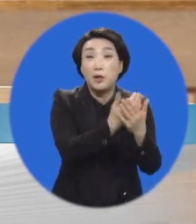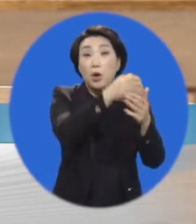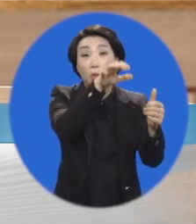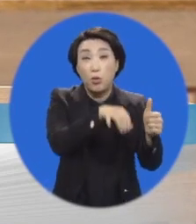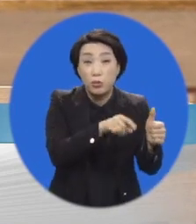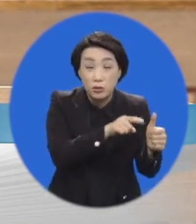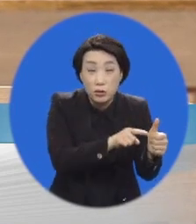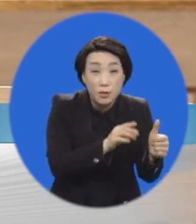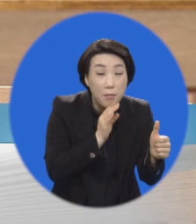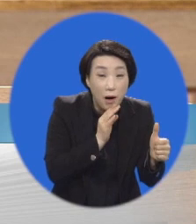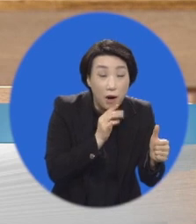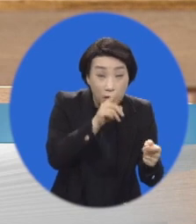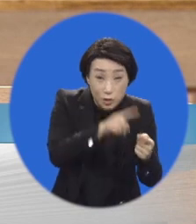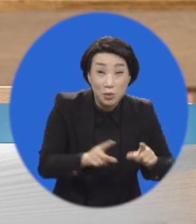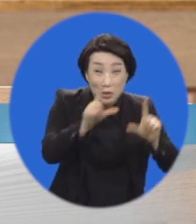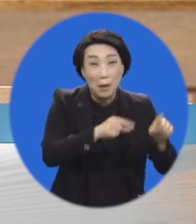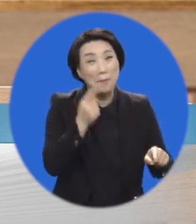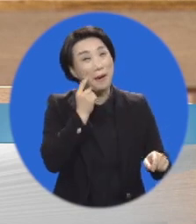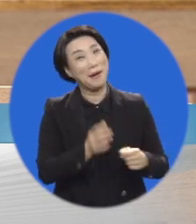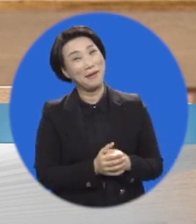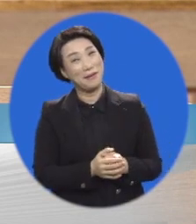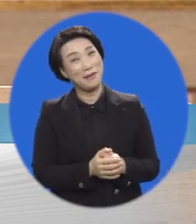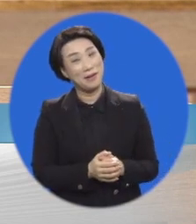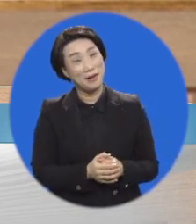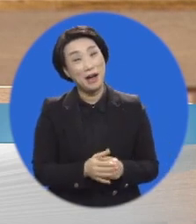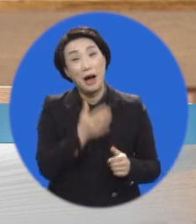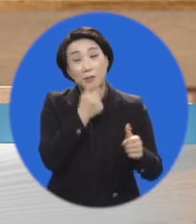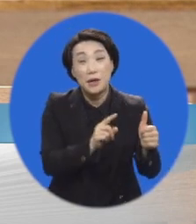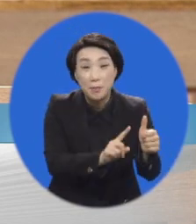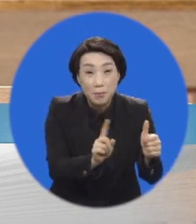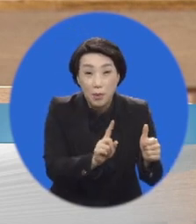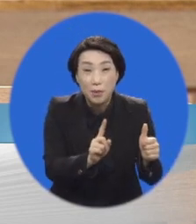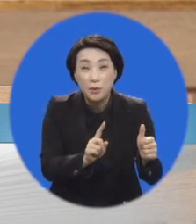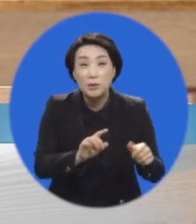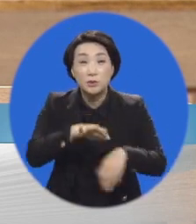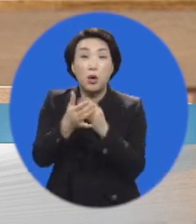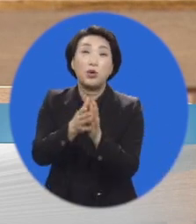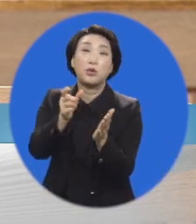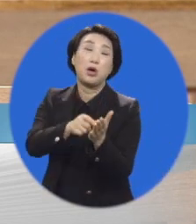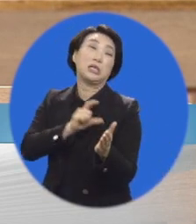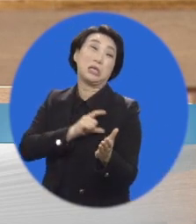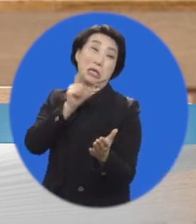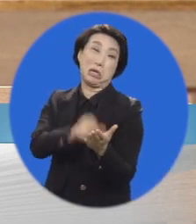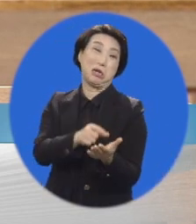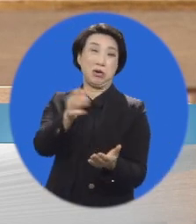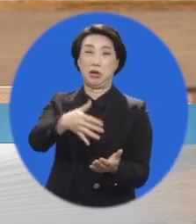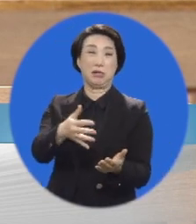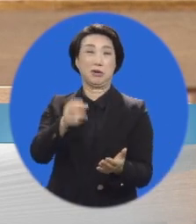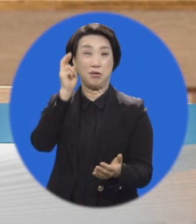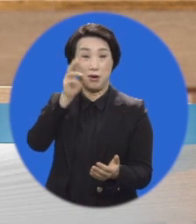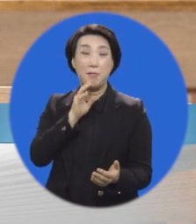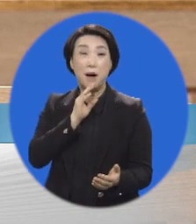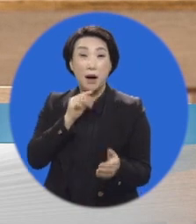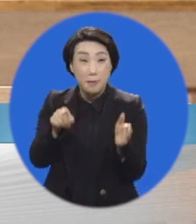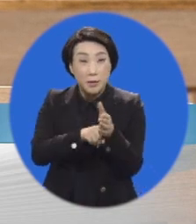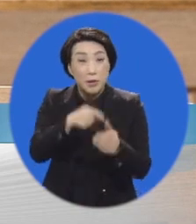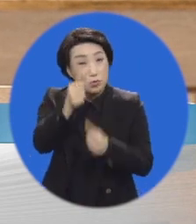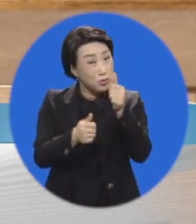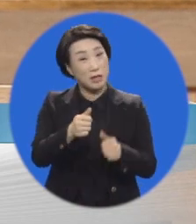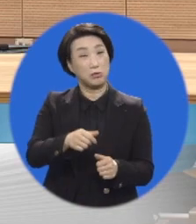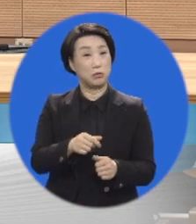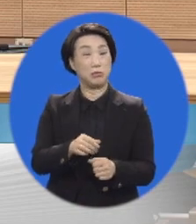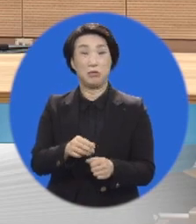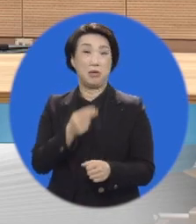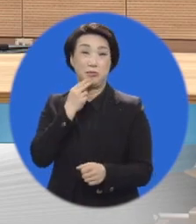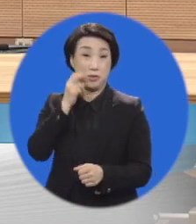발상지에서 그대로 살았다면 아브라함은 성경 속에 있지도 않고 믿음의 조상이 될 수도